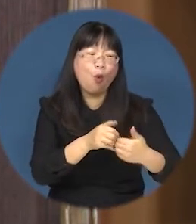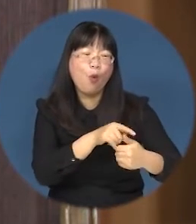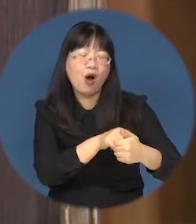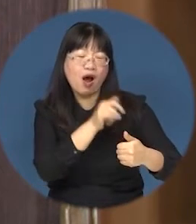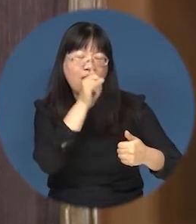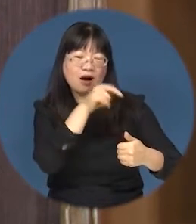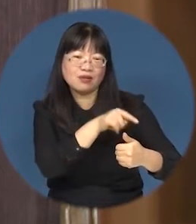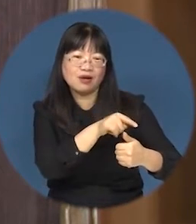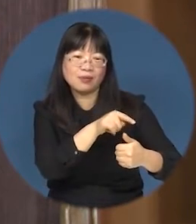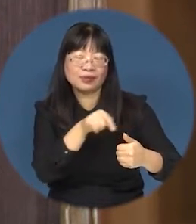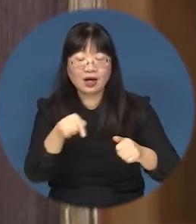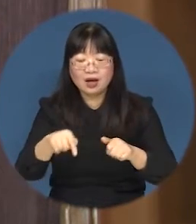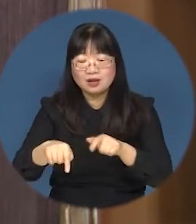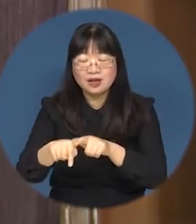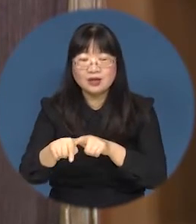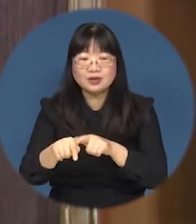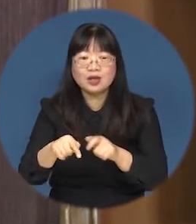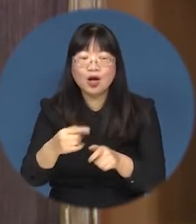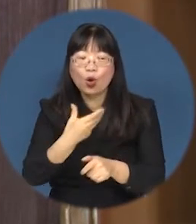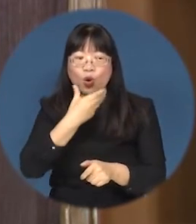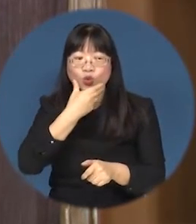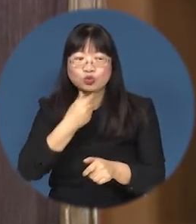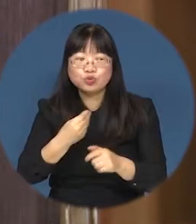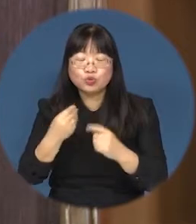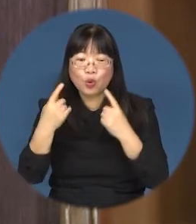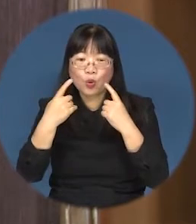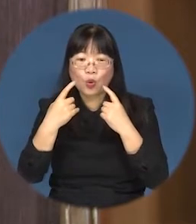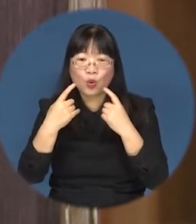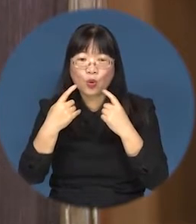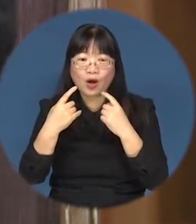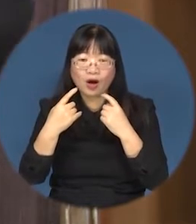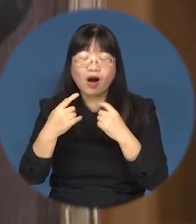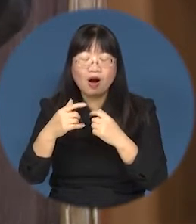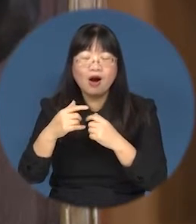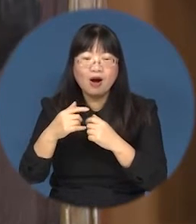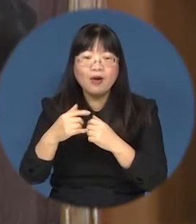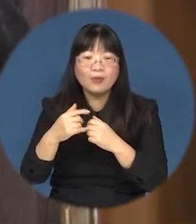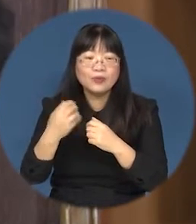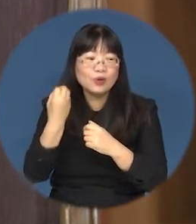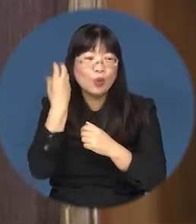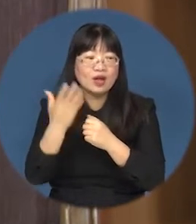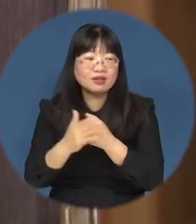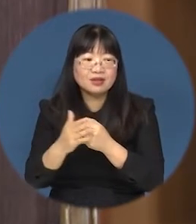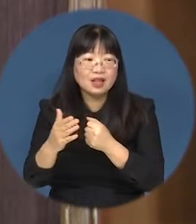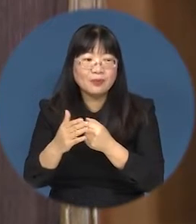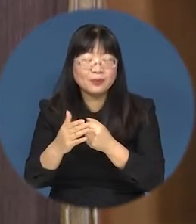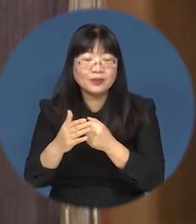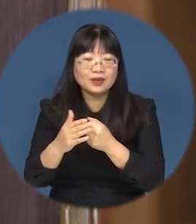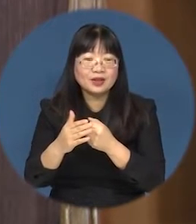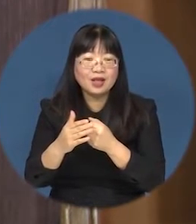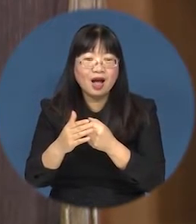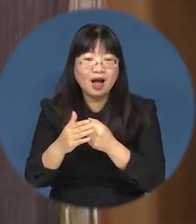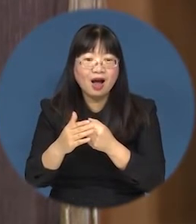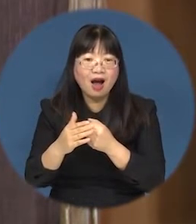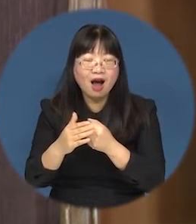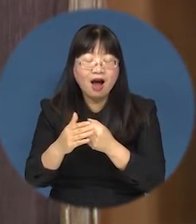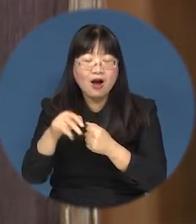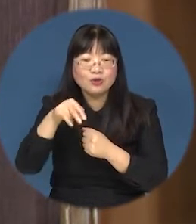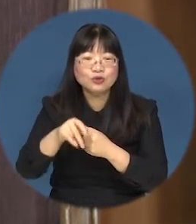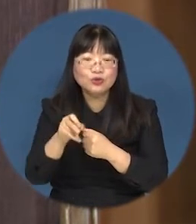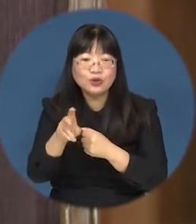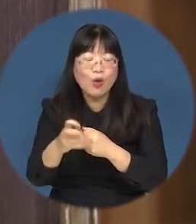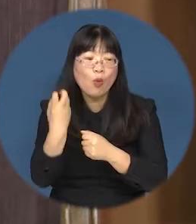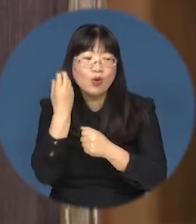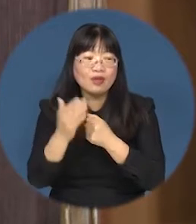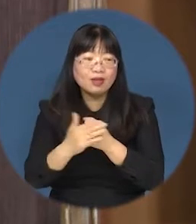수영고래니까 공격을 할 수 없죠. 이제 가슴 지느러미를 밀어낸다거나 예. 꼬리를 친다거나 그 방법밖에 없습니다. 그러니까